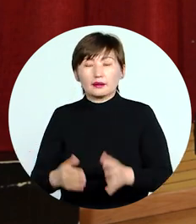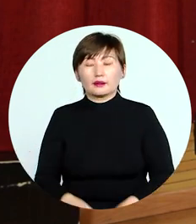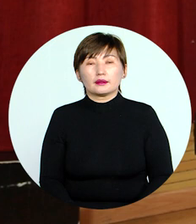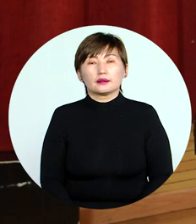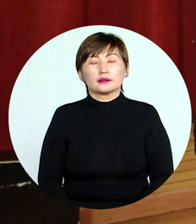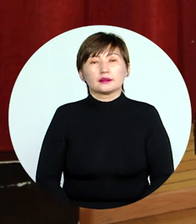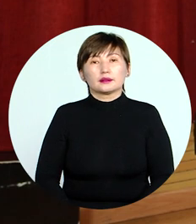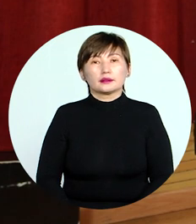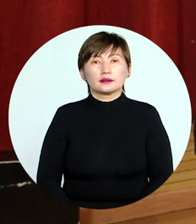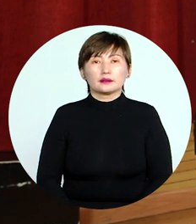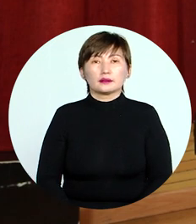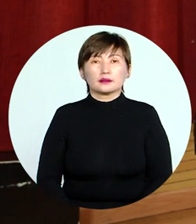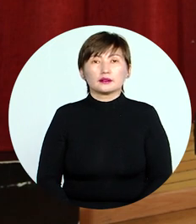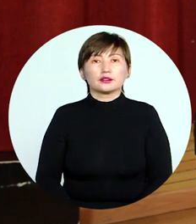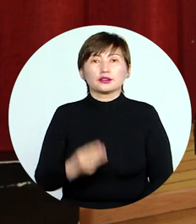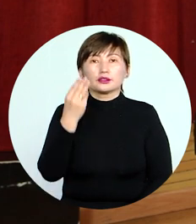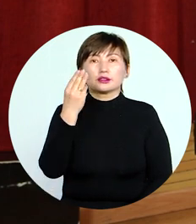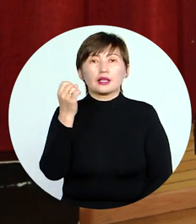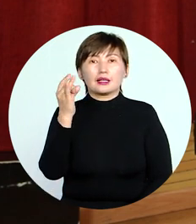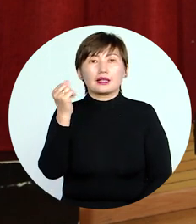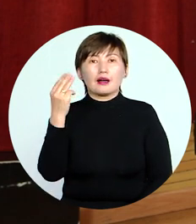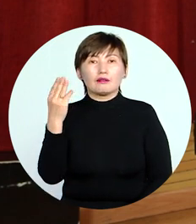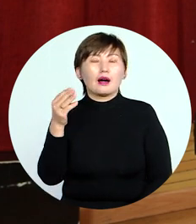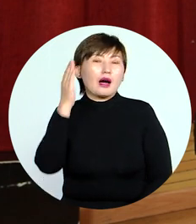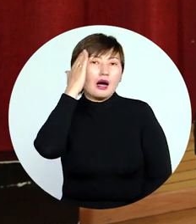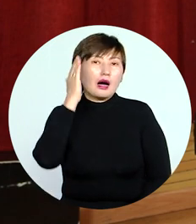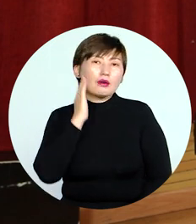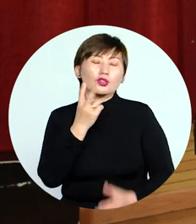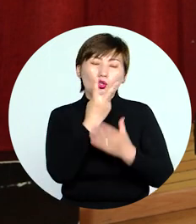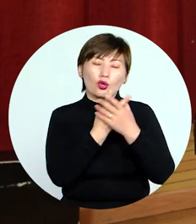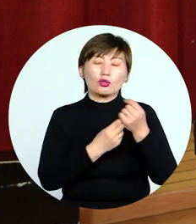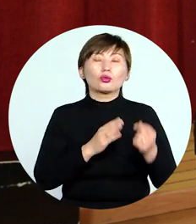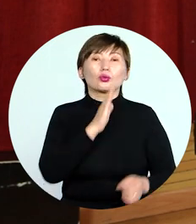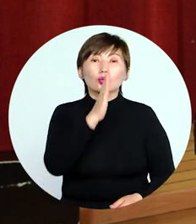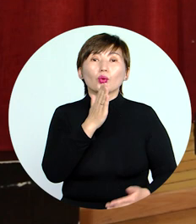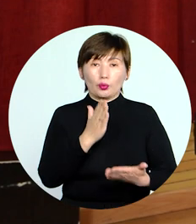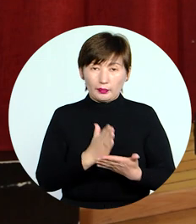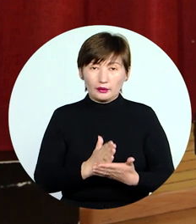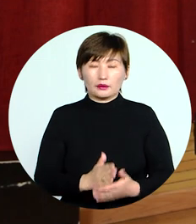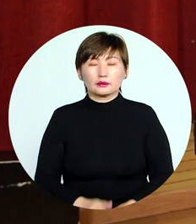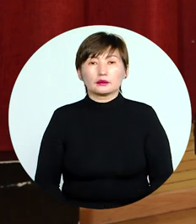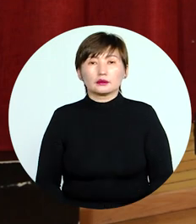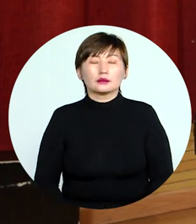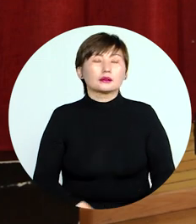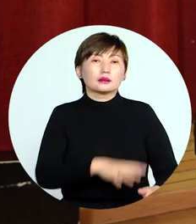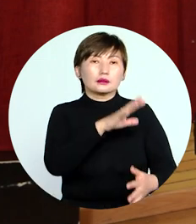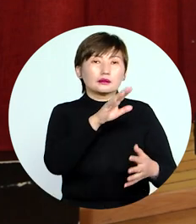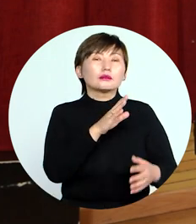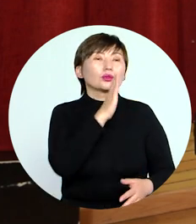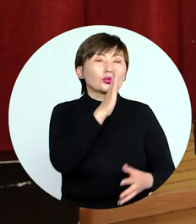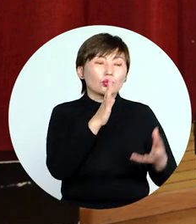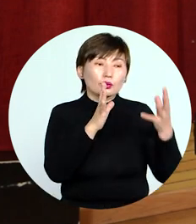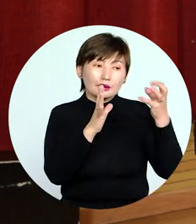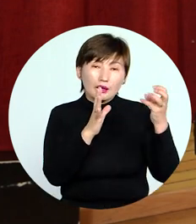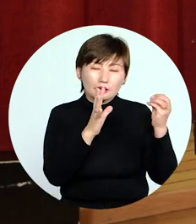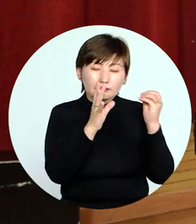хийж яд юм байна. За одоо шарвын аав ээж хоёр минь гэсэн сайхан дууд. Үндсэндээ бол энэ дуунд таван одоо их